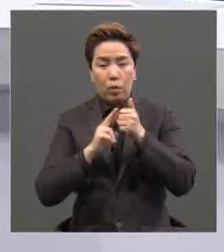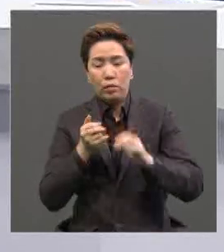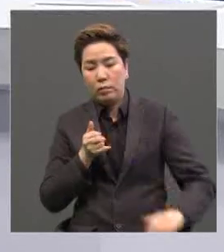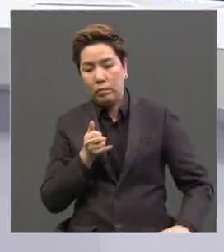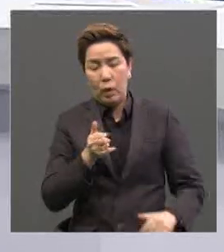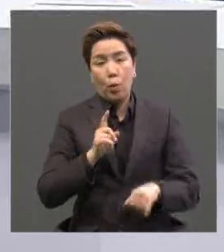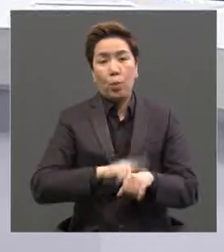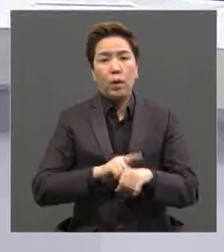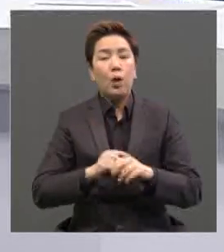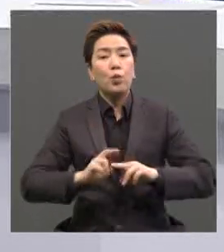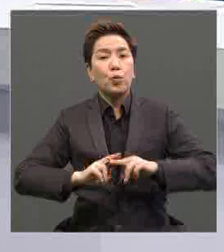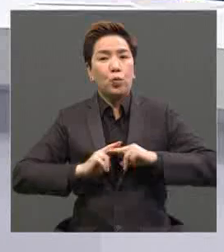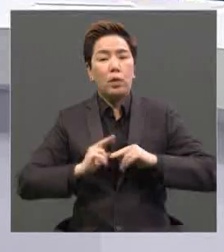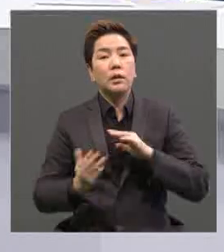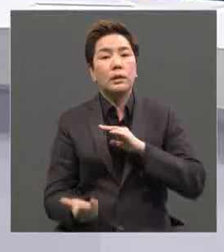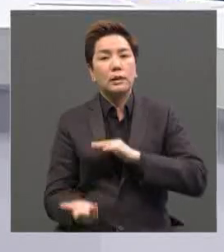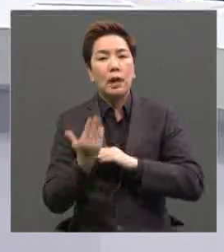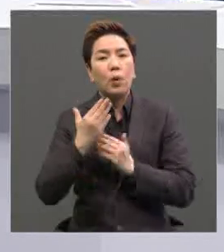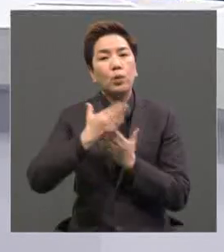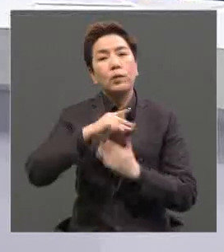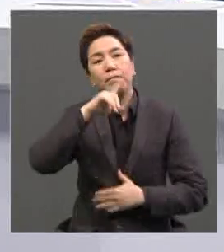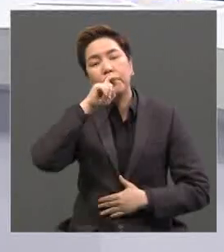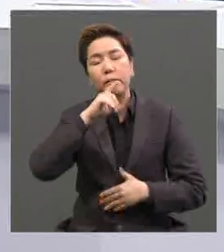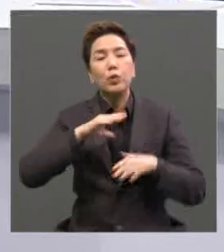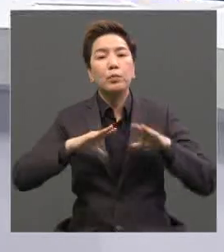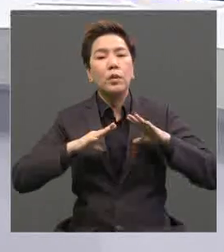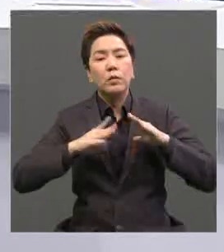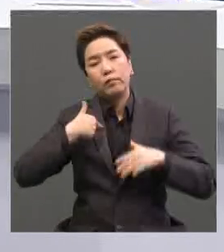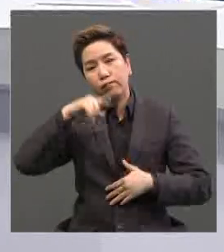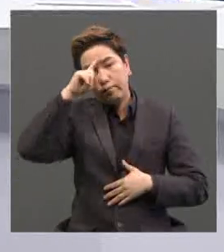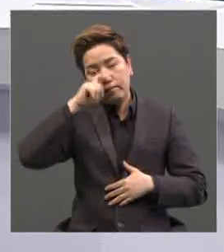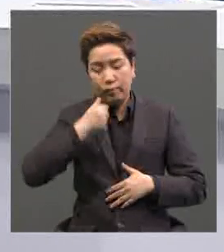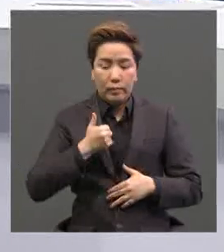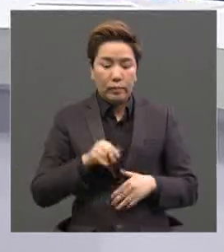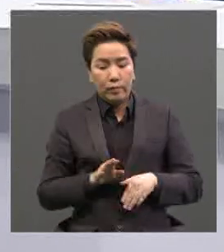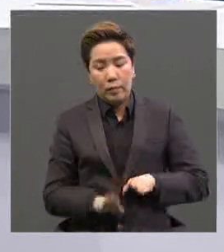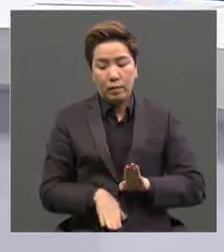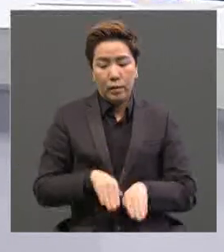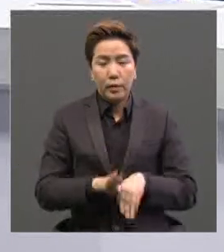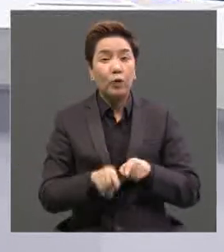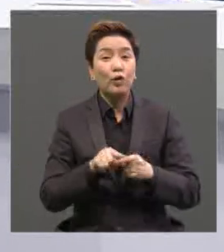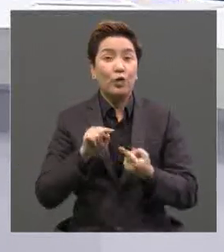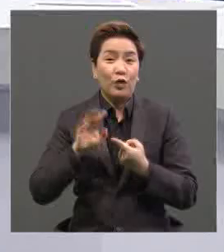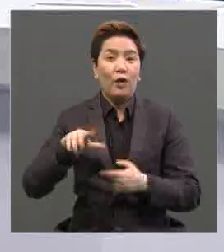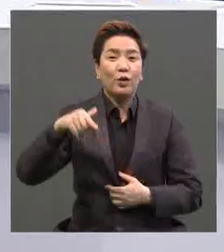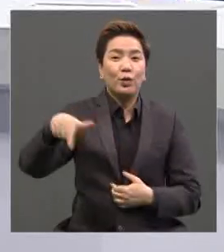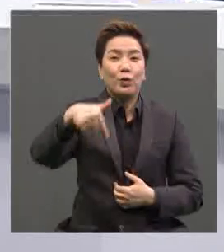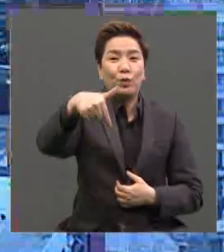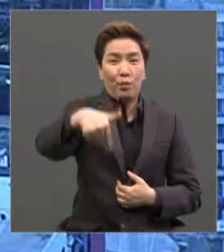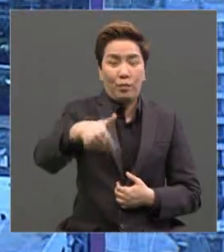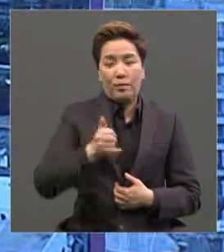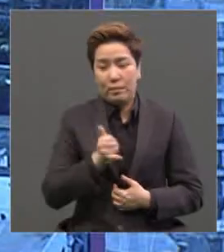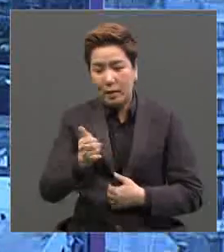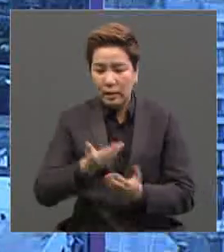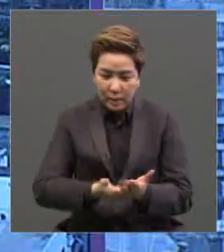นะคะใช้เวลาส่วนตัวในช่วงเช้าวันหยุดวันอาทิตย์แบบนี้สุดสัปดาห์ไปเดินออกกำลังกายที่สวนลุมค่ะพร้อมกันนี้ไป